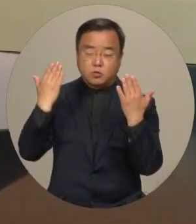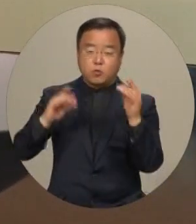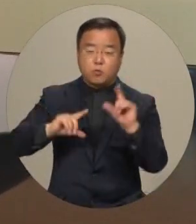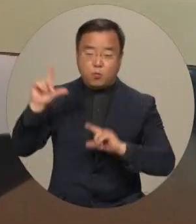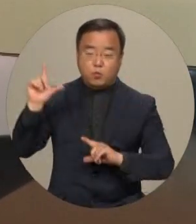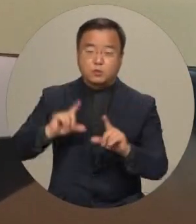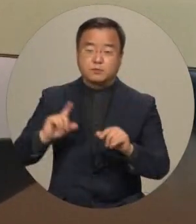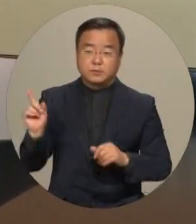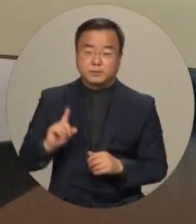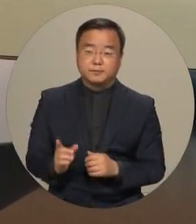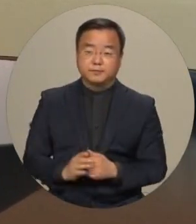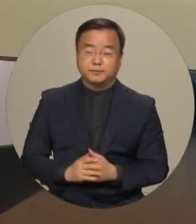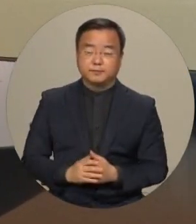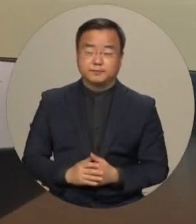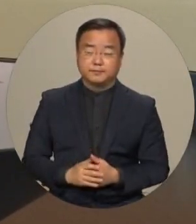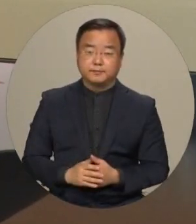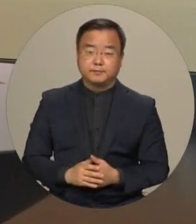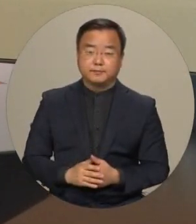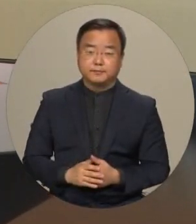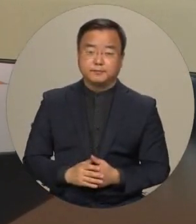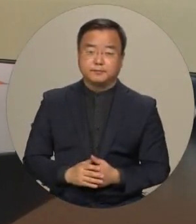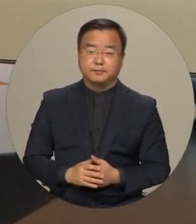어떤 모습이어야 한다고 보십니까